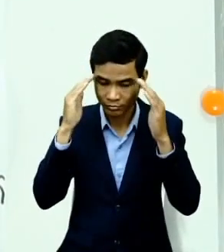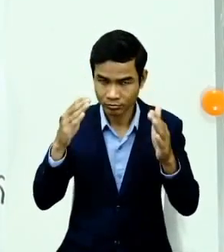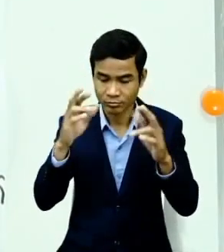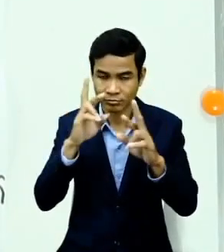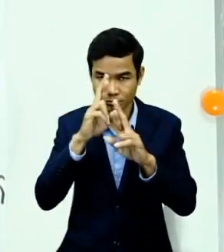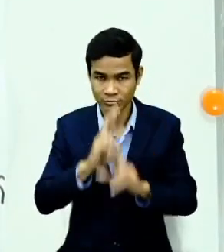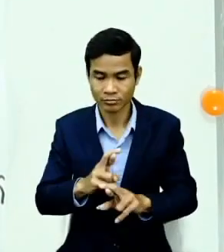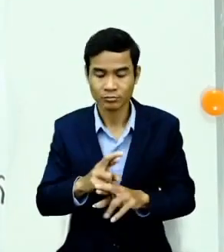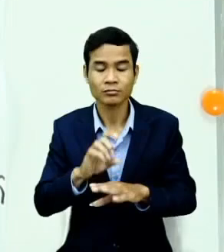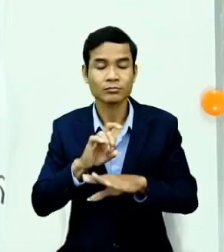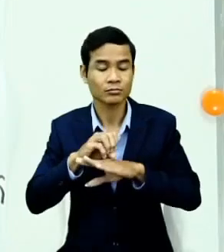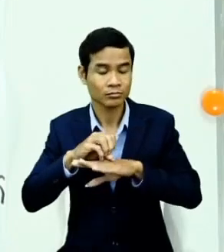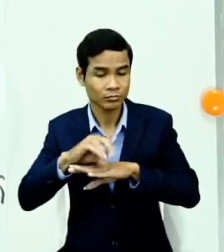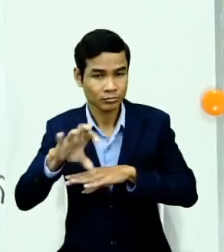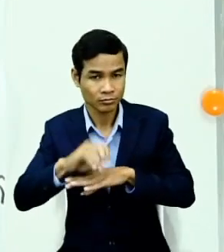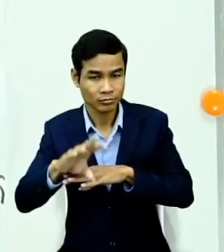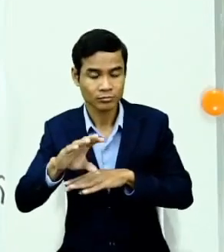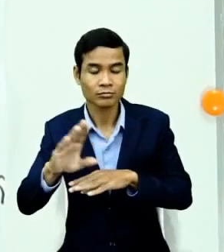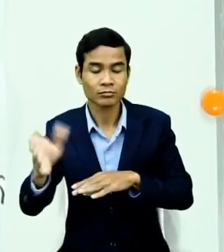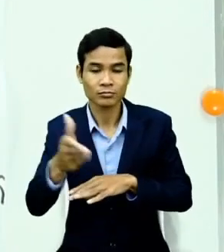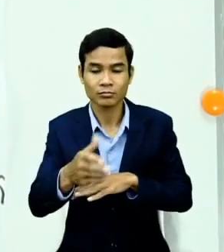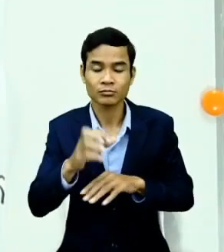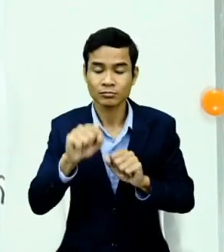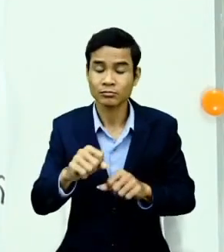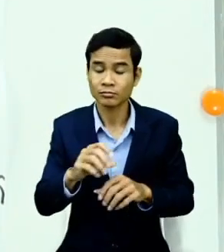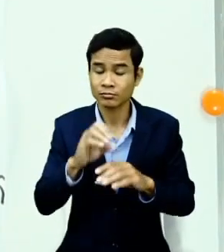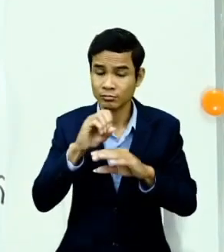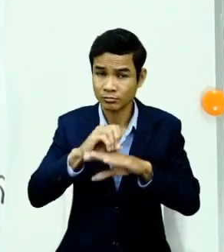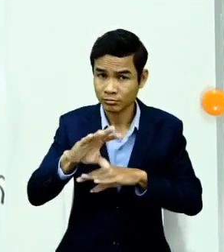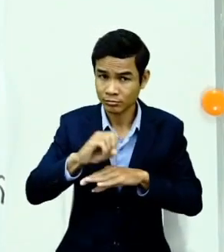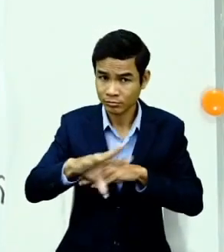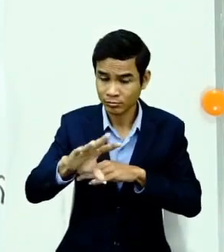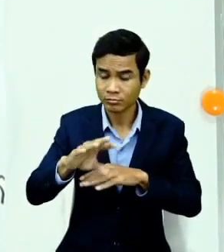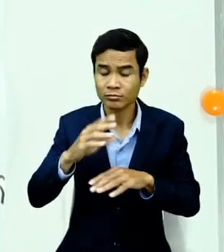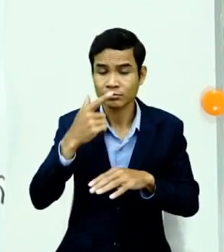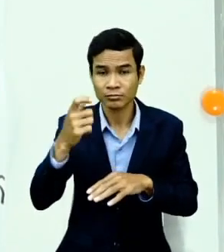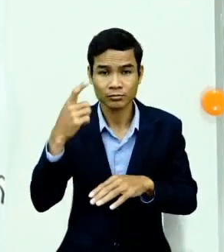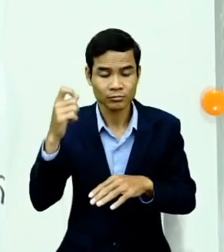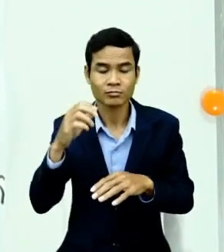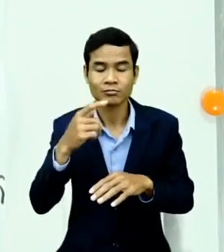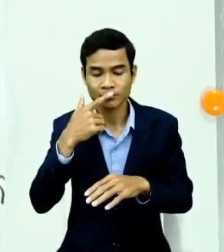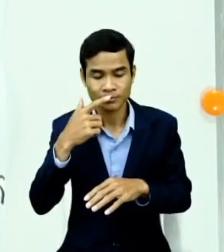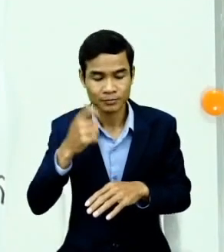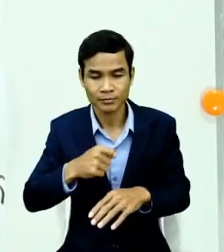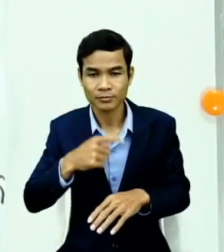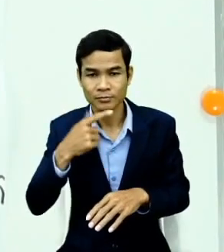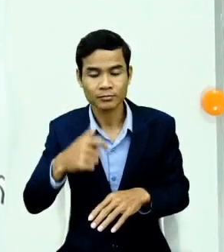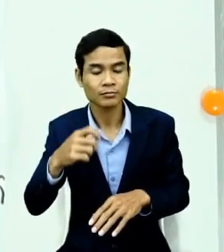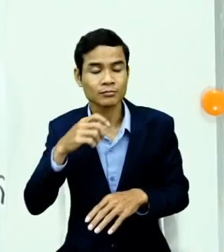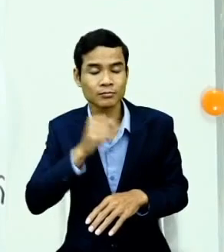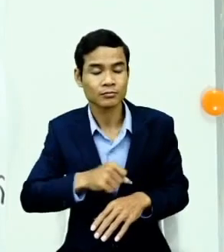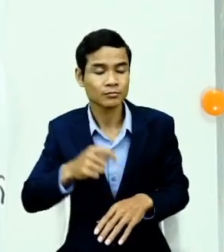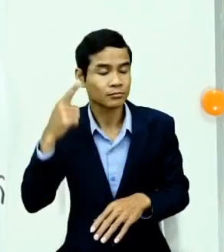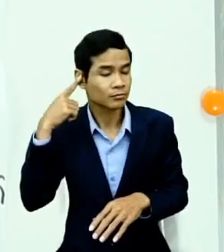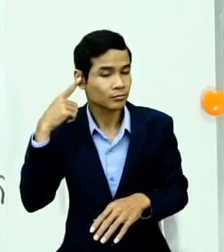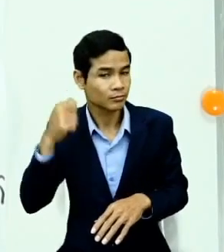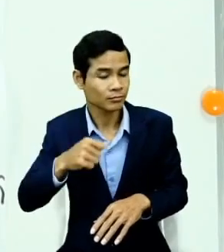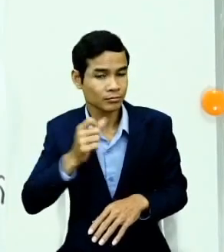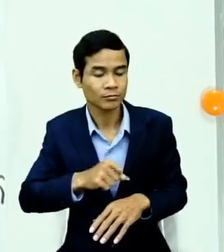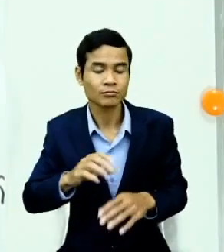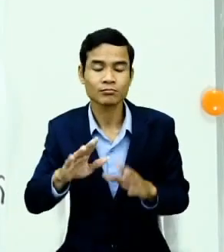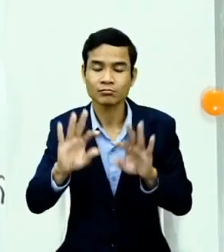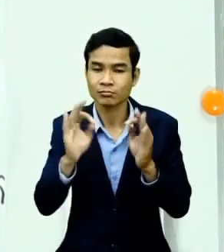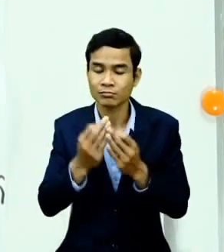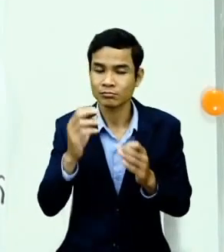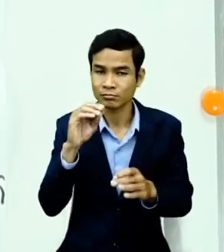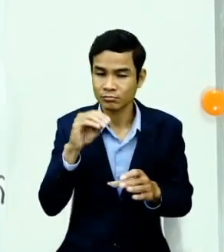miến cha con con cứ trơ chè sạp đâm bồ miến ở bùng mặt đáy rứt cơ chạc tốm này nơi khăn cửa xa nè con nế cha